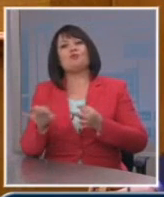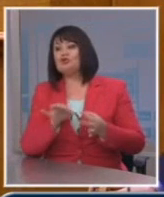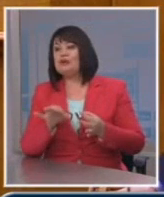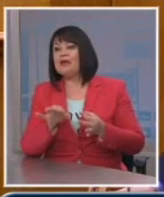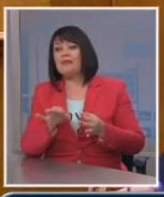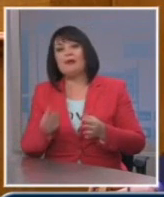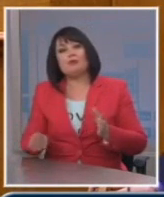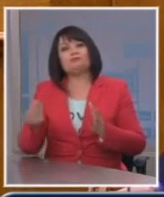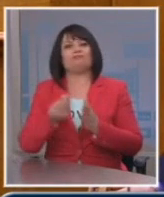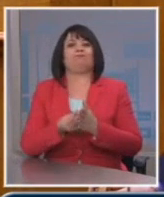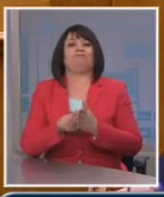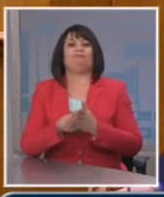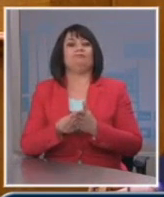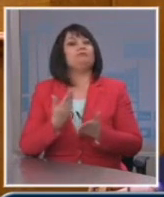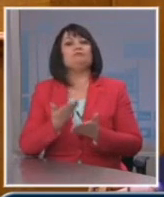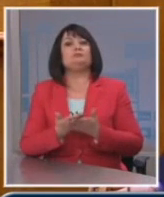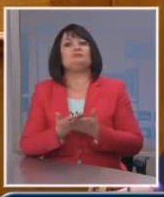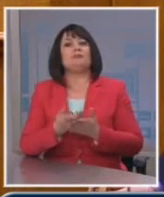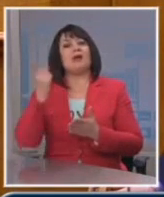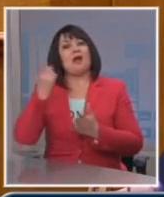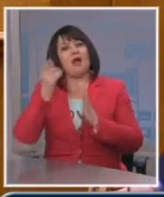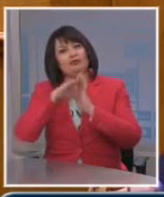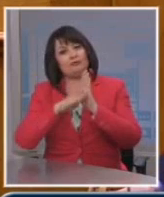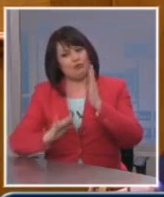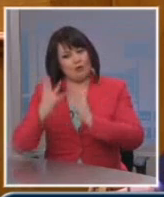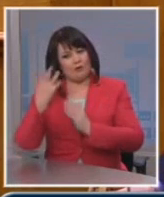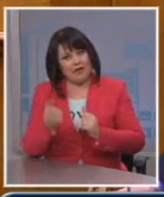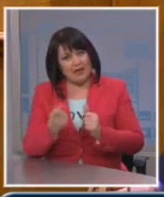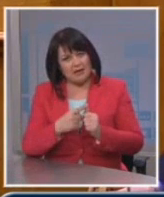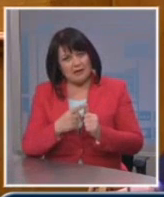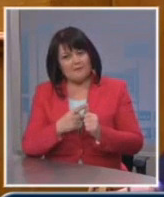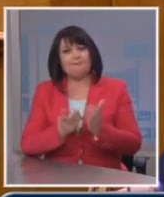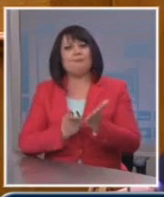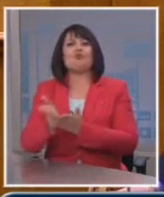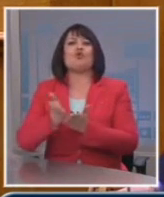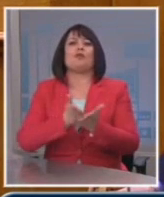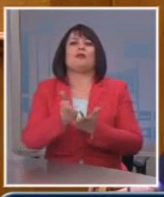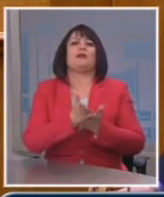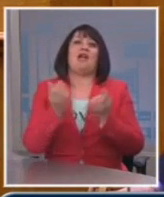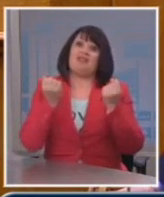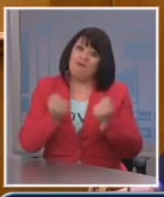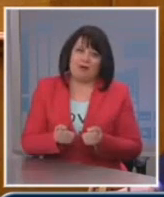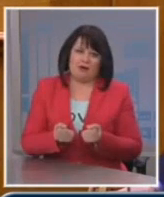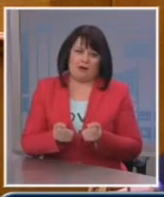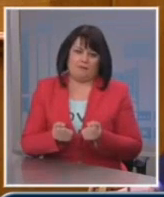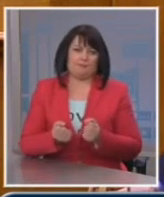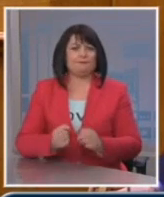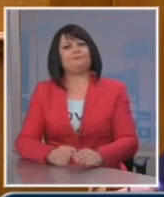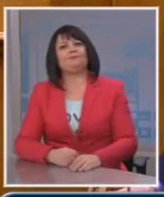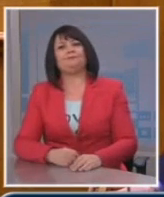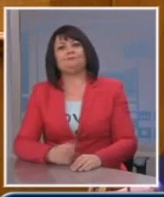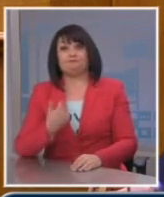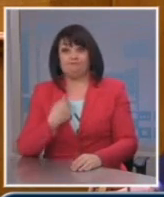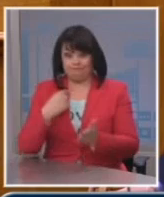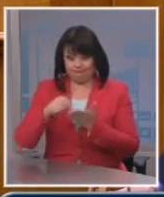να ικανοποιήσει τα κριτήρια της προοδευτικότητας και της δικαιότερης κατανομής των βαρών. Με την παρέμβασή